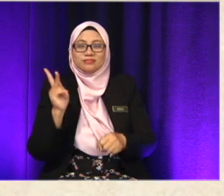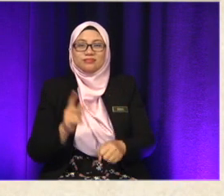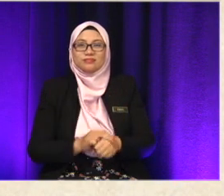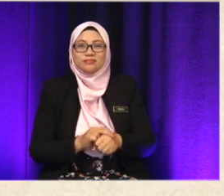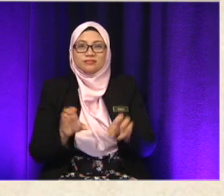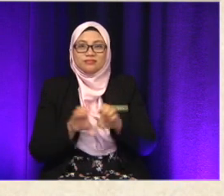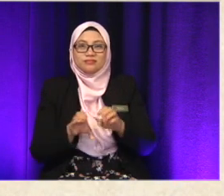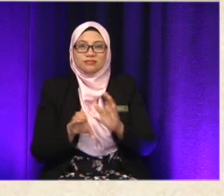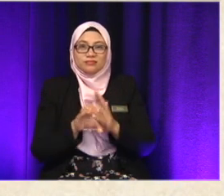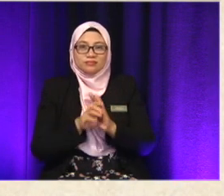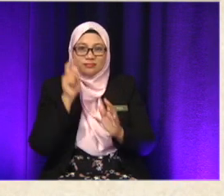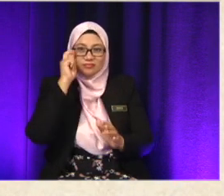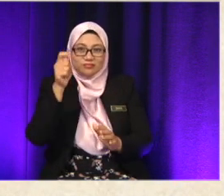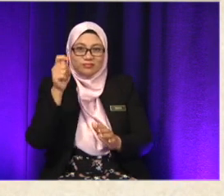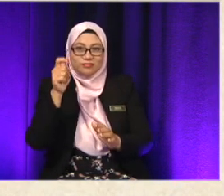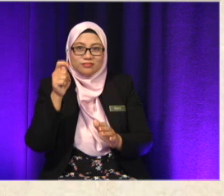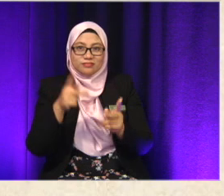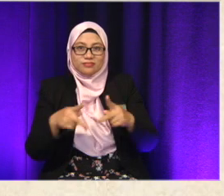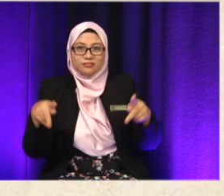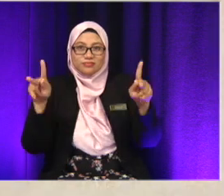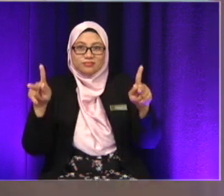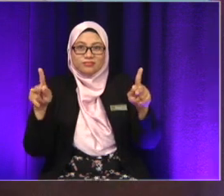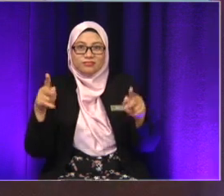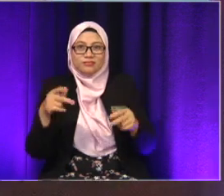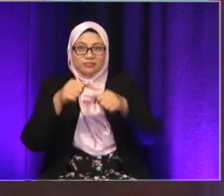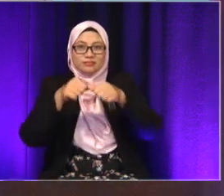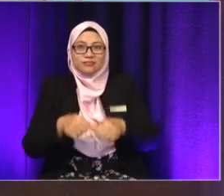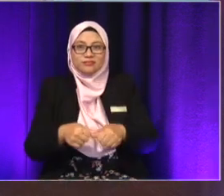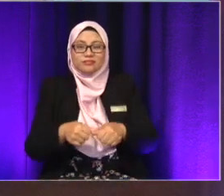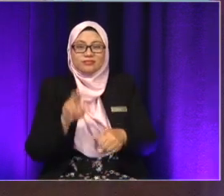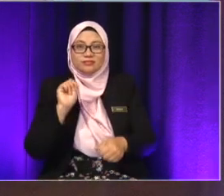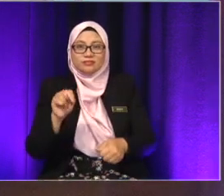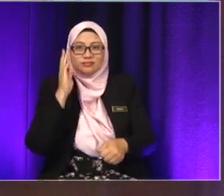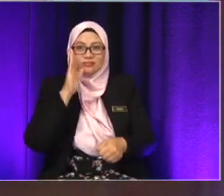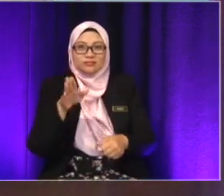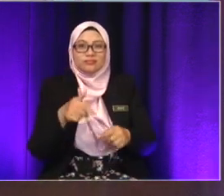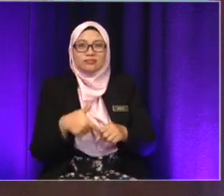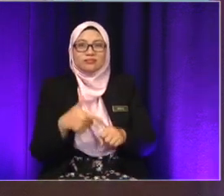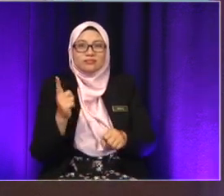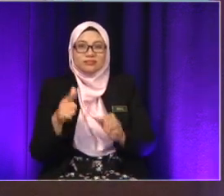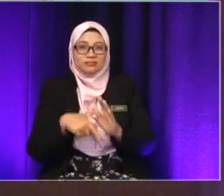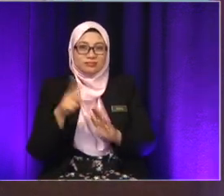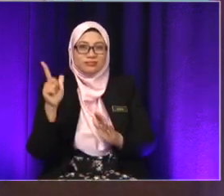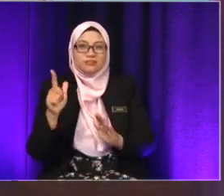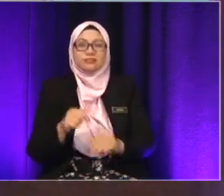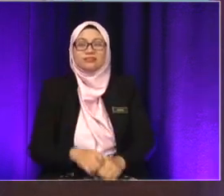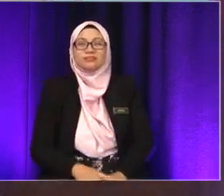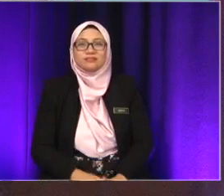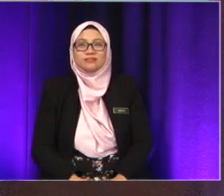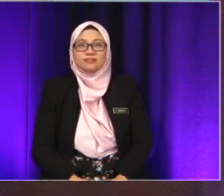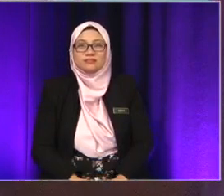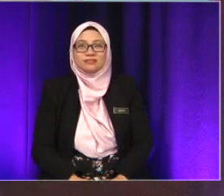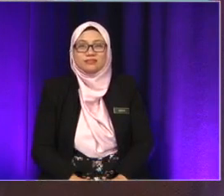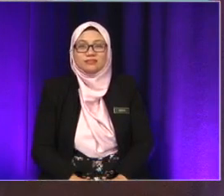cooker. Bila certain pressure dia akan lepas kan. Inilah dia. Dia akan lepas ni. Liang udara. Liang udara. Dia